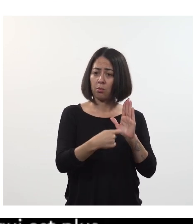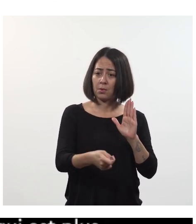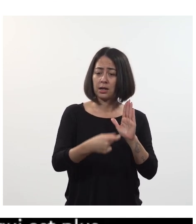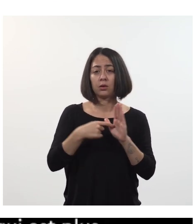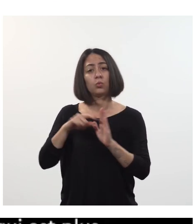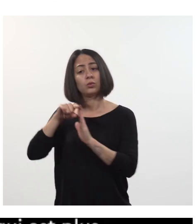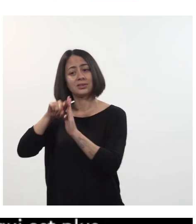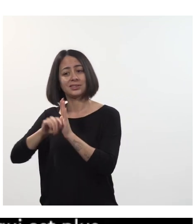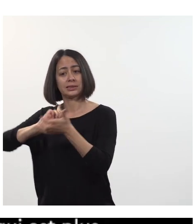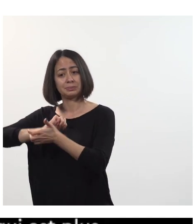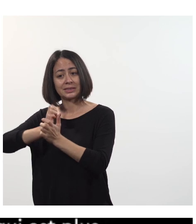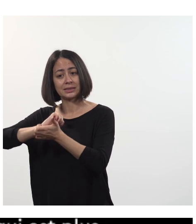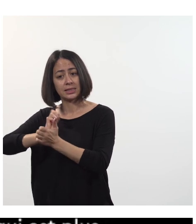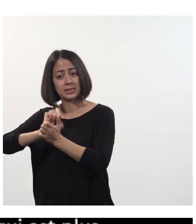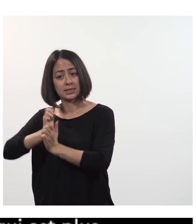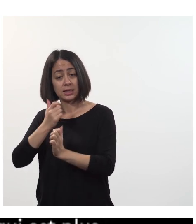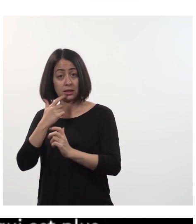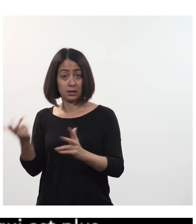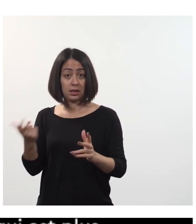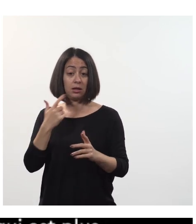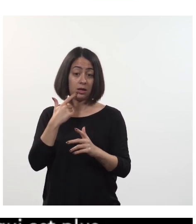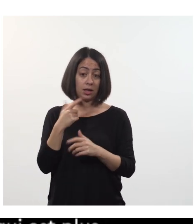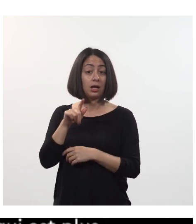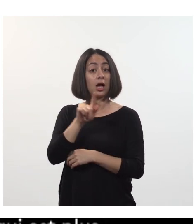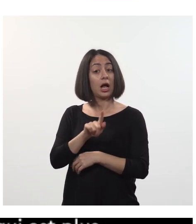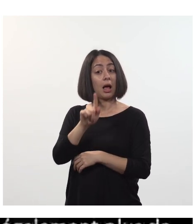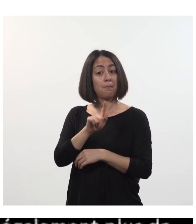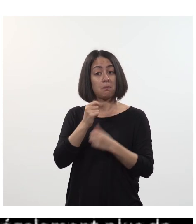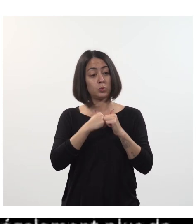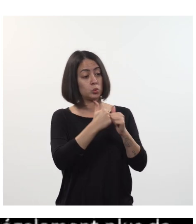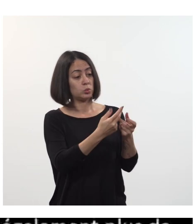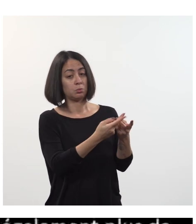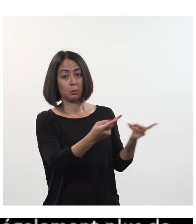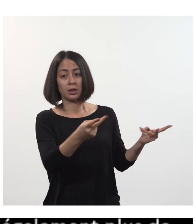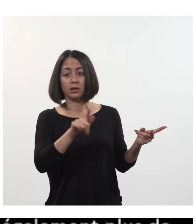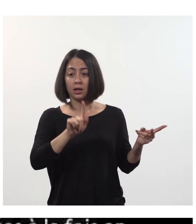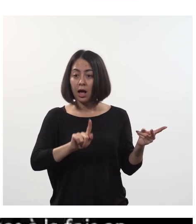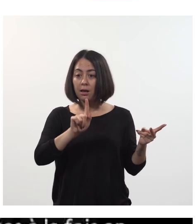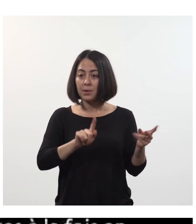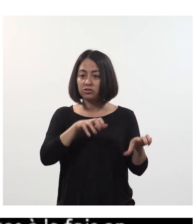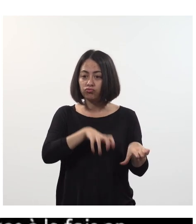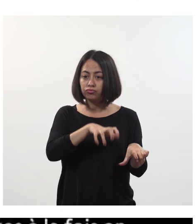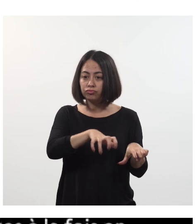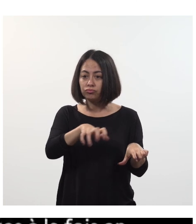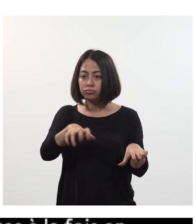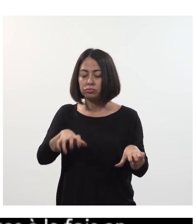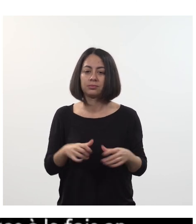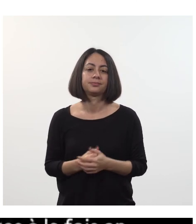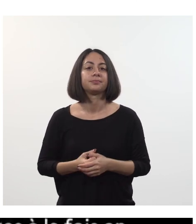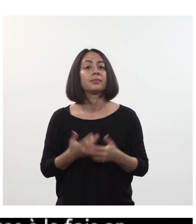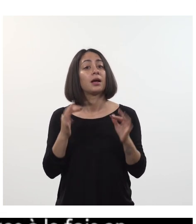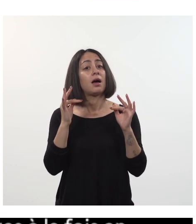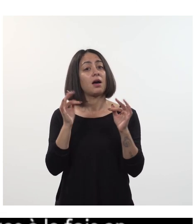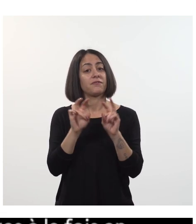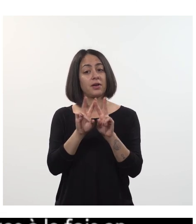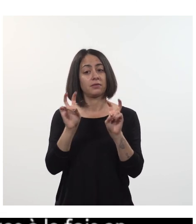et selon les différents grammages des différents publics. Concernant les fiches conseils, donc je